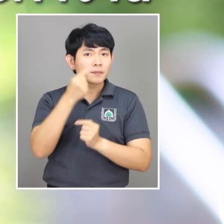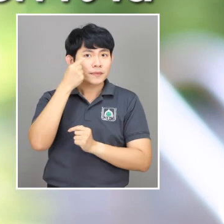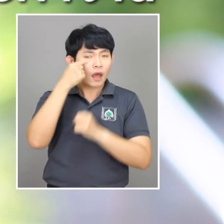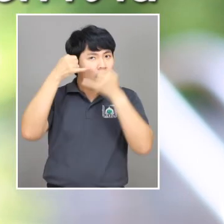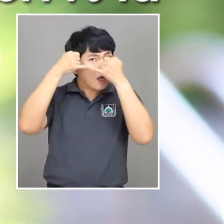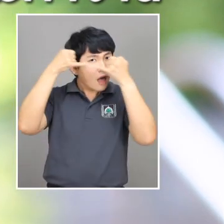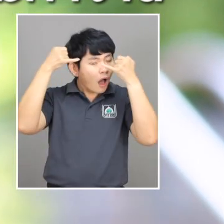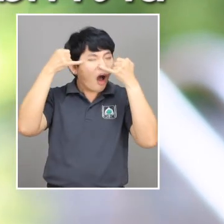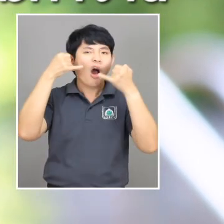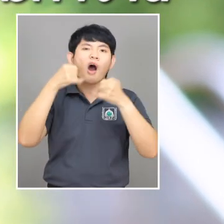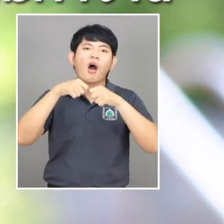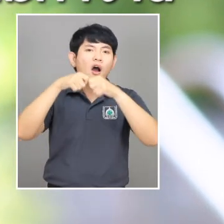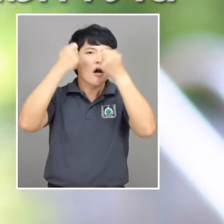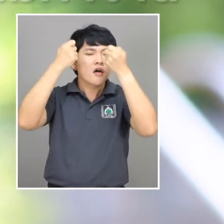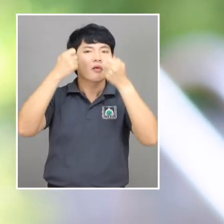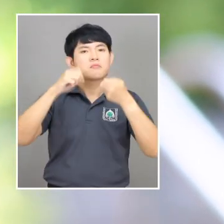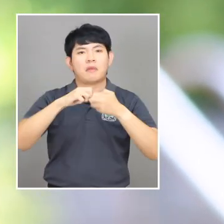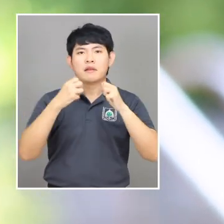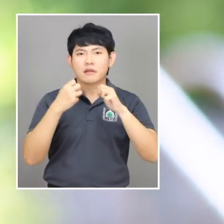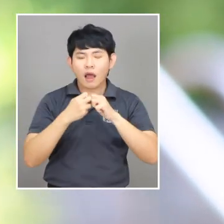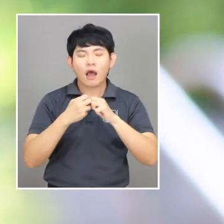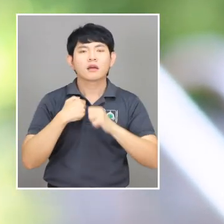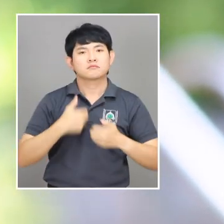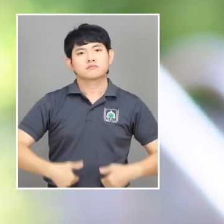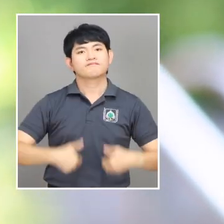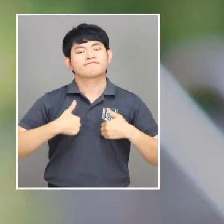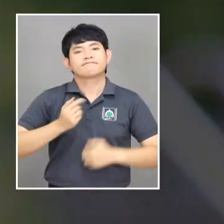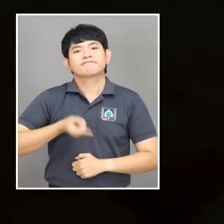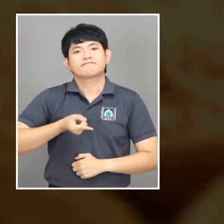ไม่เดินแล้วไม่ทำงานแล้วจำเป็นต้องอยู่แบบนี้ค่ะ